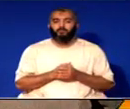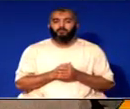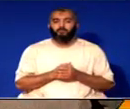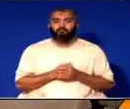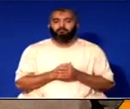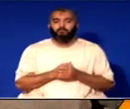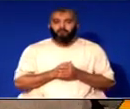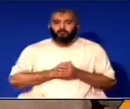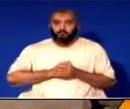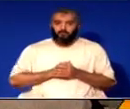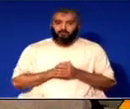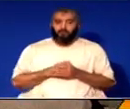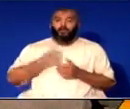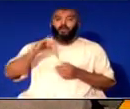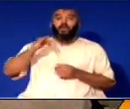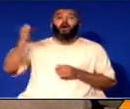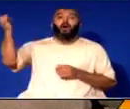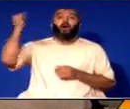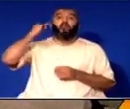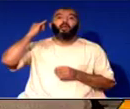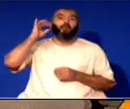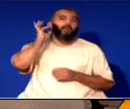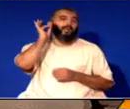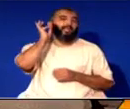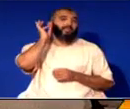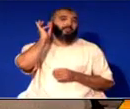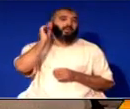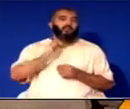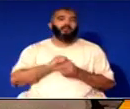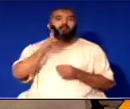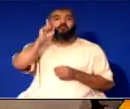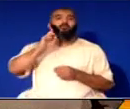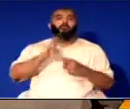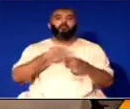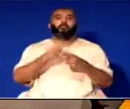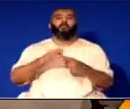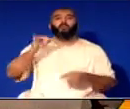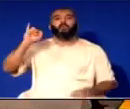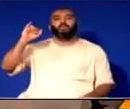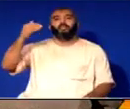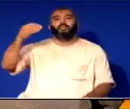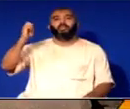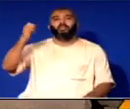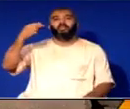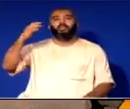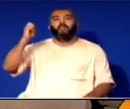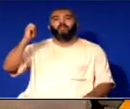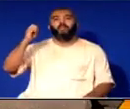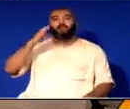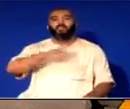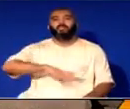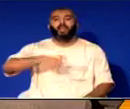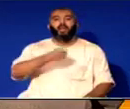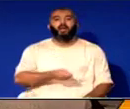أمت الله إيمان من تلمسان شيخنا. السلام عليكم ورحمة الله تعالى وبركاته. مرحبا،